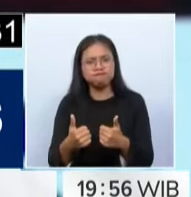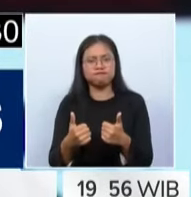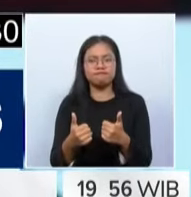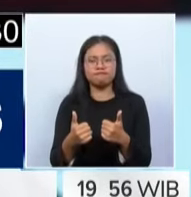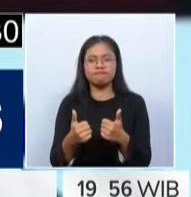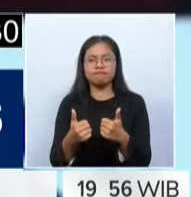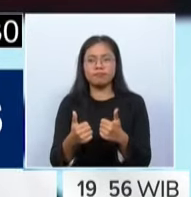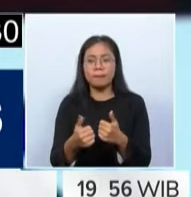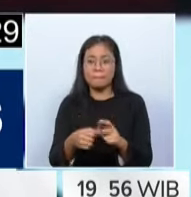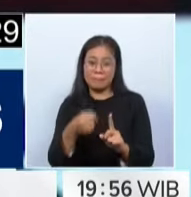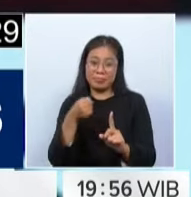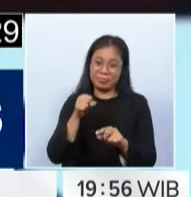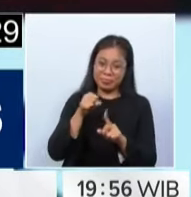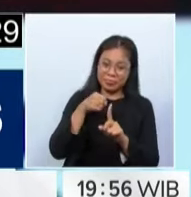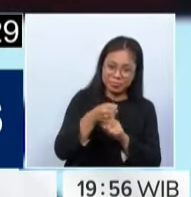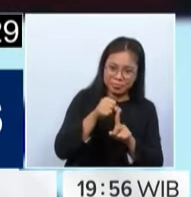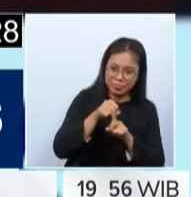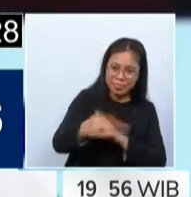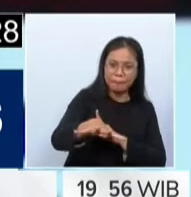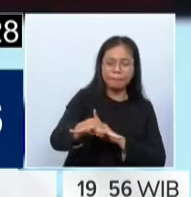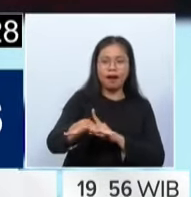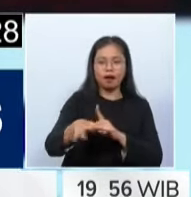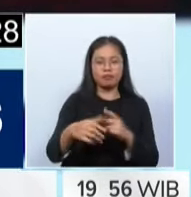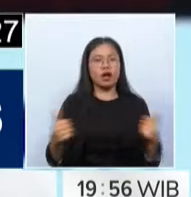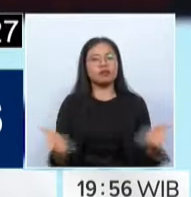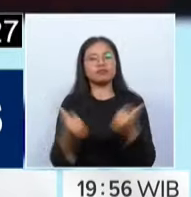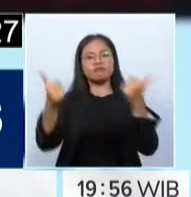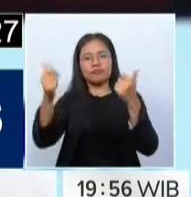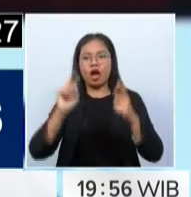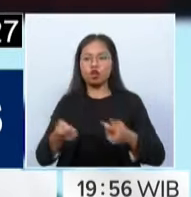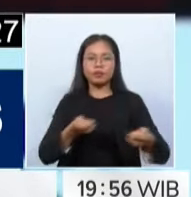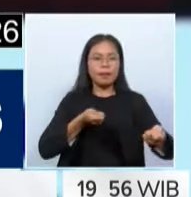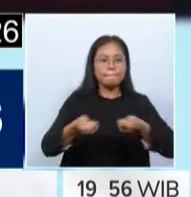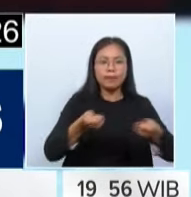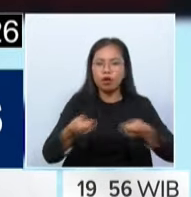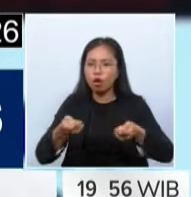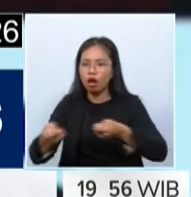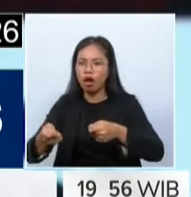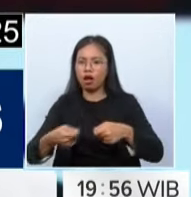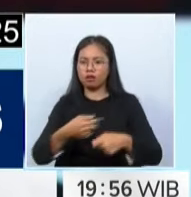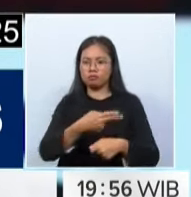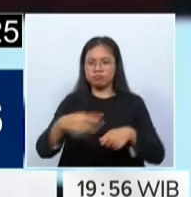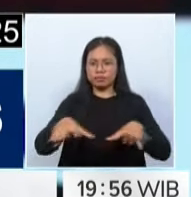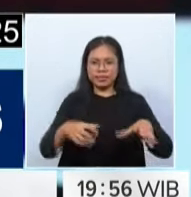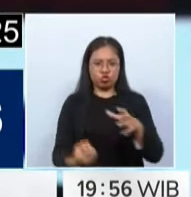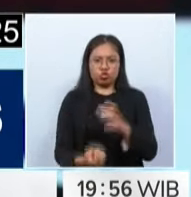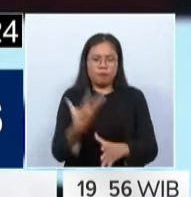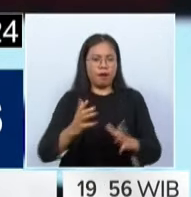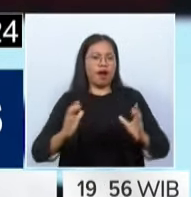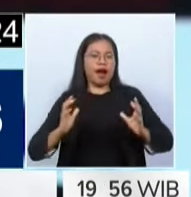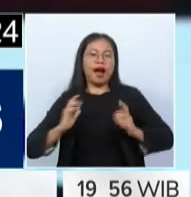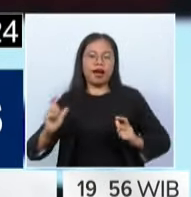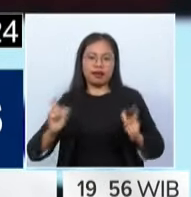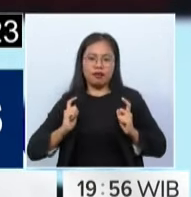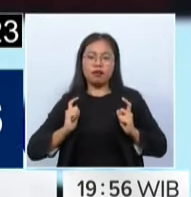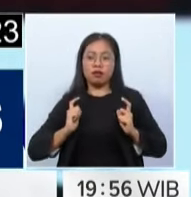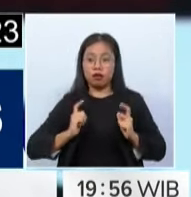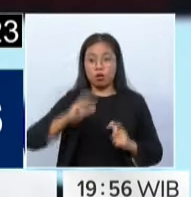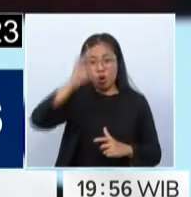terimpak oleh keberhasilan kita mengelola kekayaan kita menghilangkan